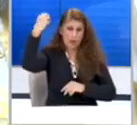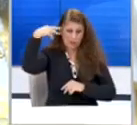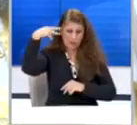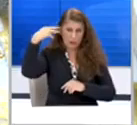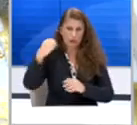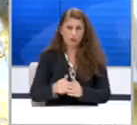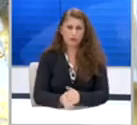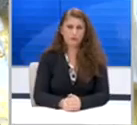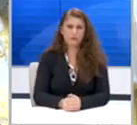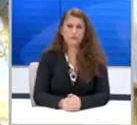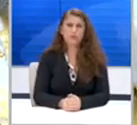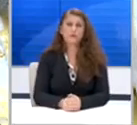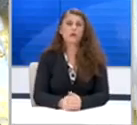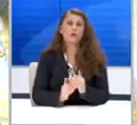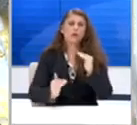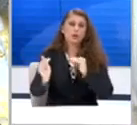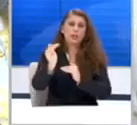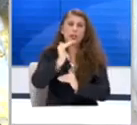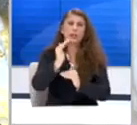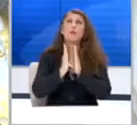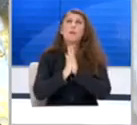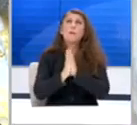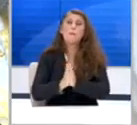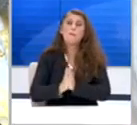Πνεύματος, του Κυρίου